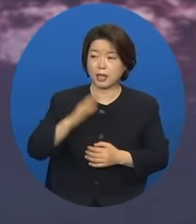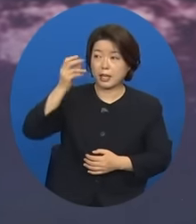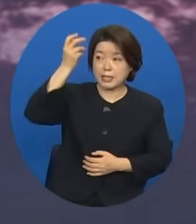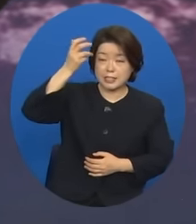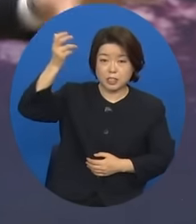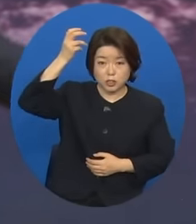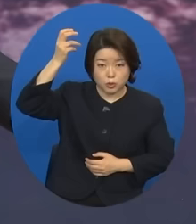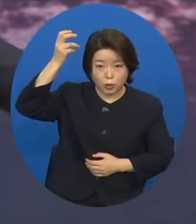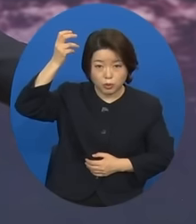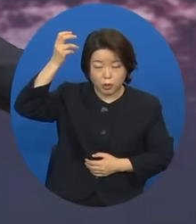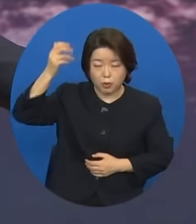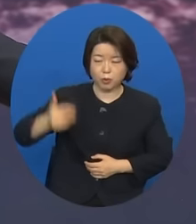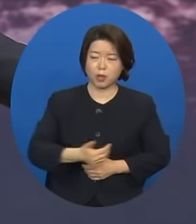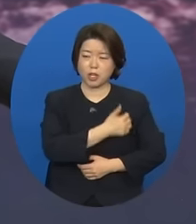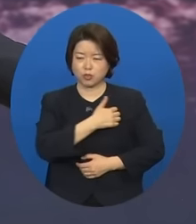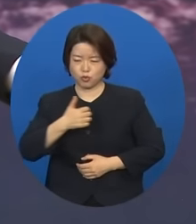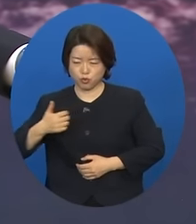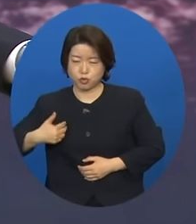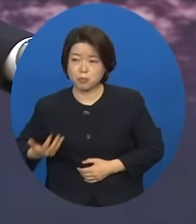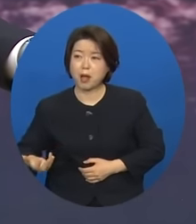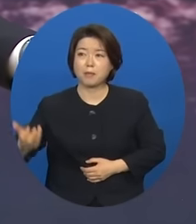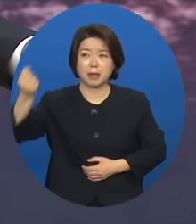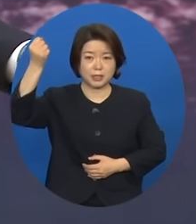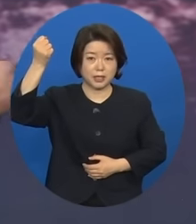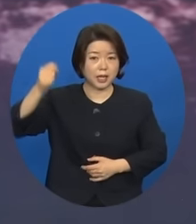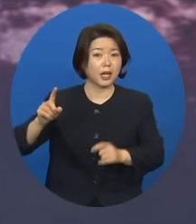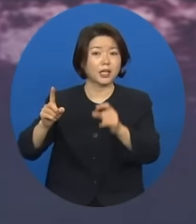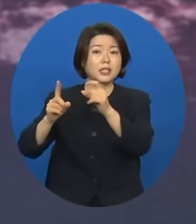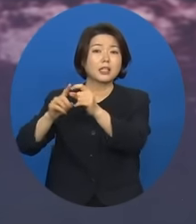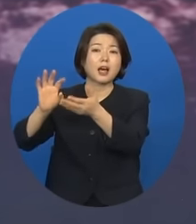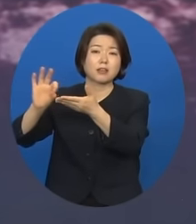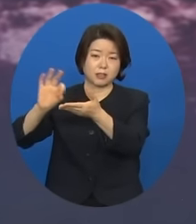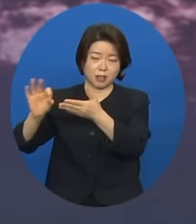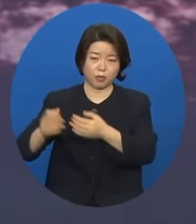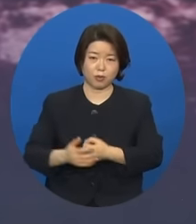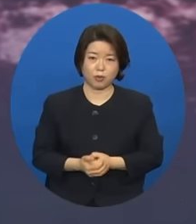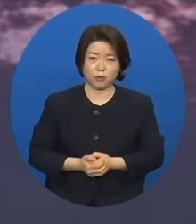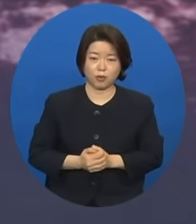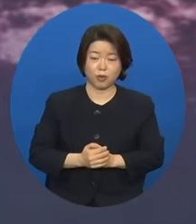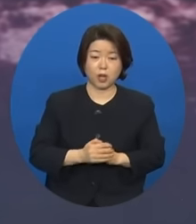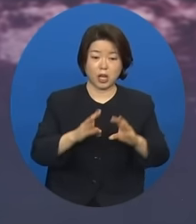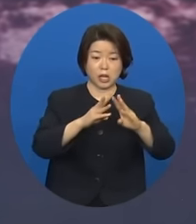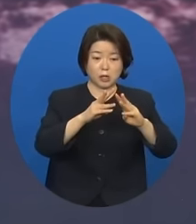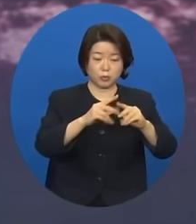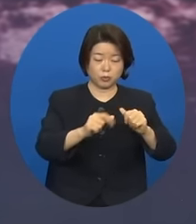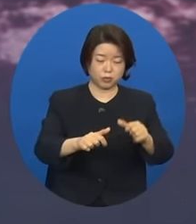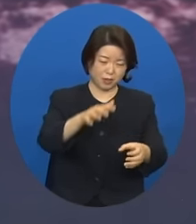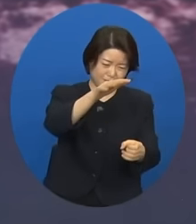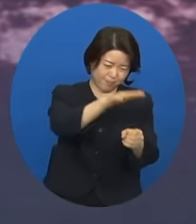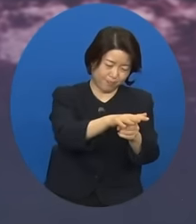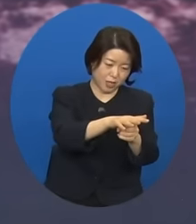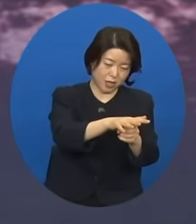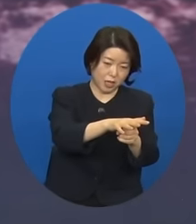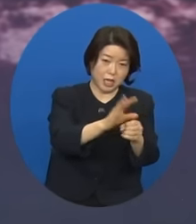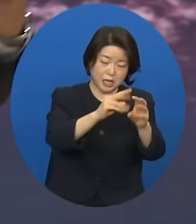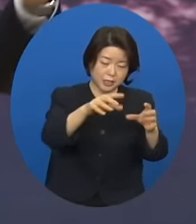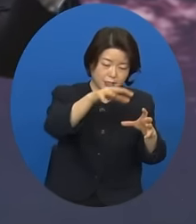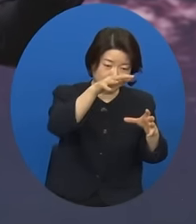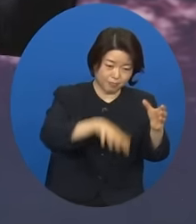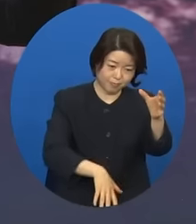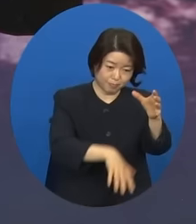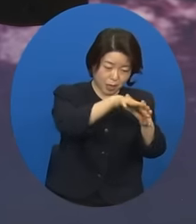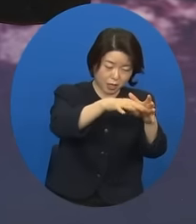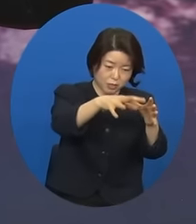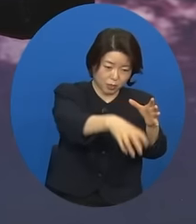성령으로 충만함을 받아라이 단어를 써 있거든요 그 흙더미가 매워져 가득 채워져 있던 것을 파낸 다음에 뭘로